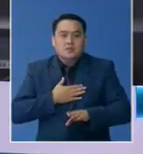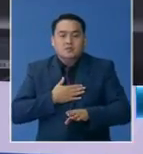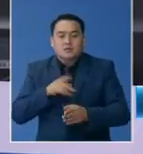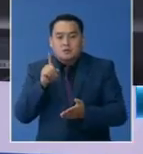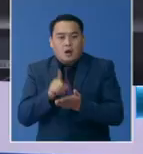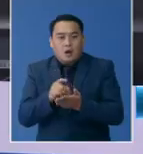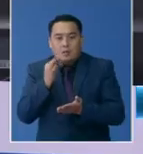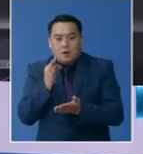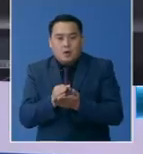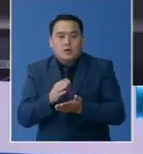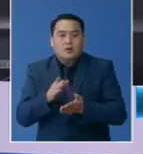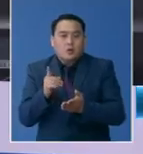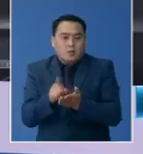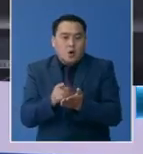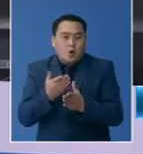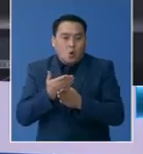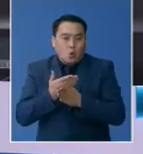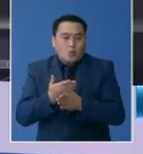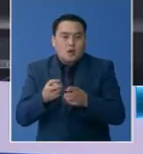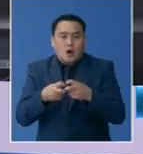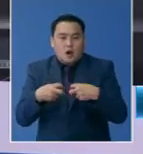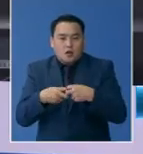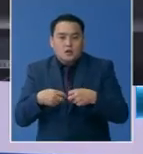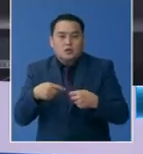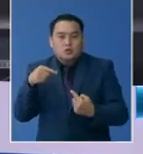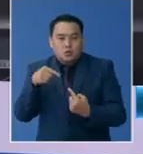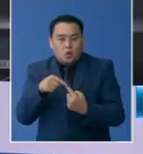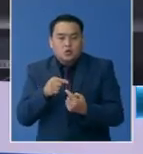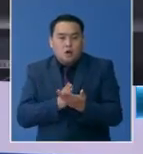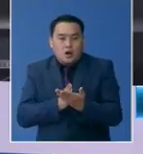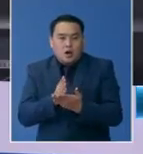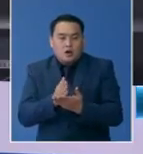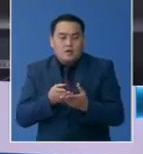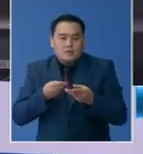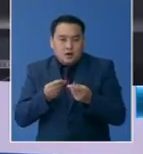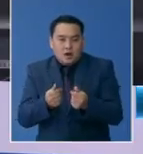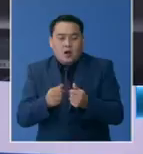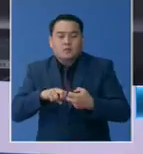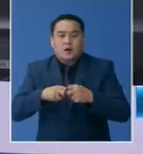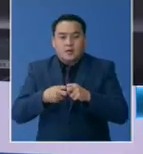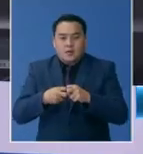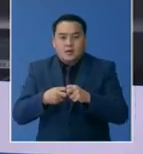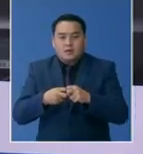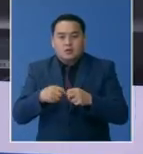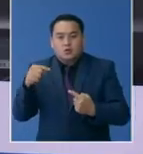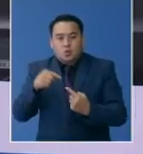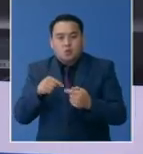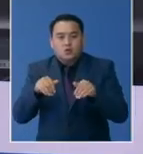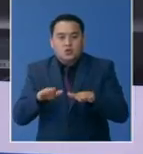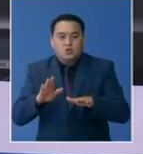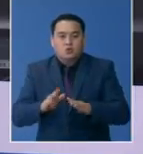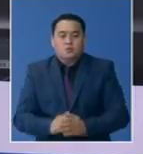емес. Біздің міндет көмектесу, сараптау, белгілі бір саяси жағдайға ықпал етуі мүмкін мәселелерді нақты анықтап